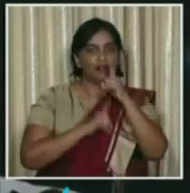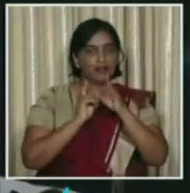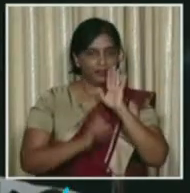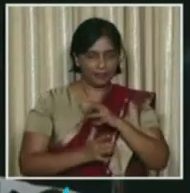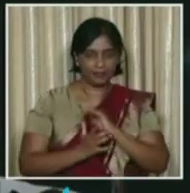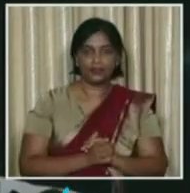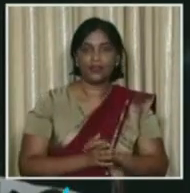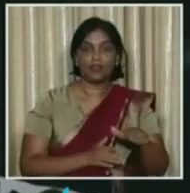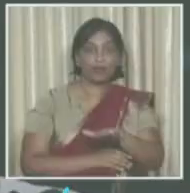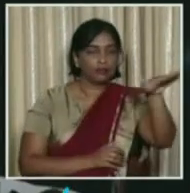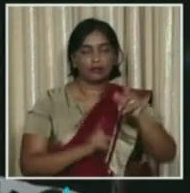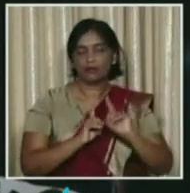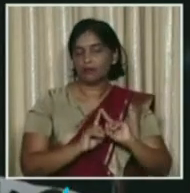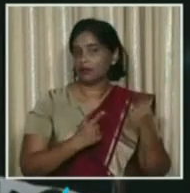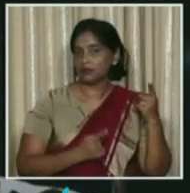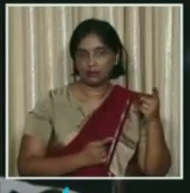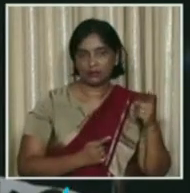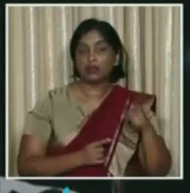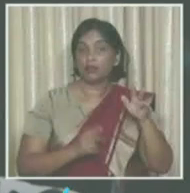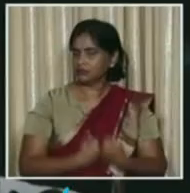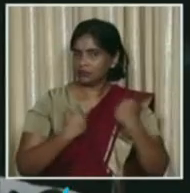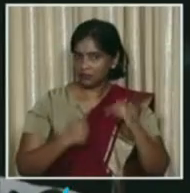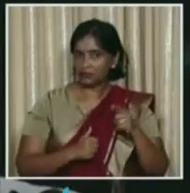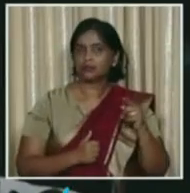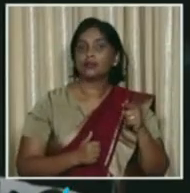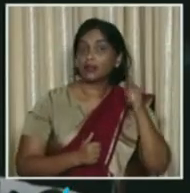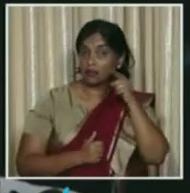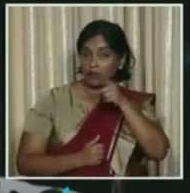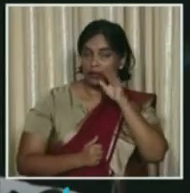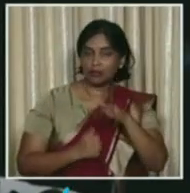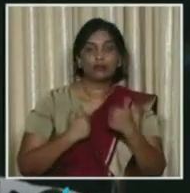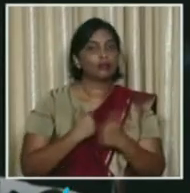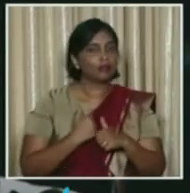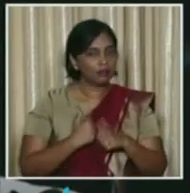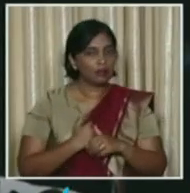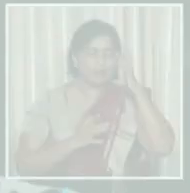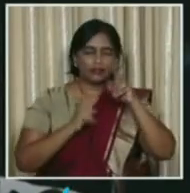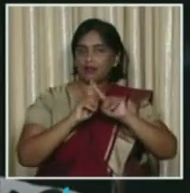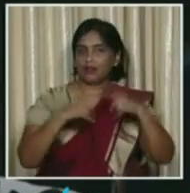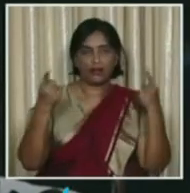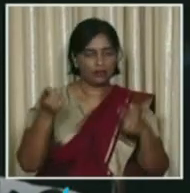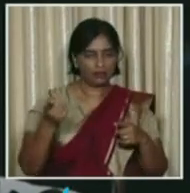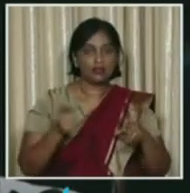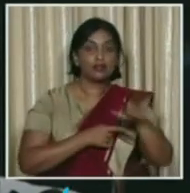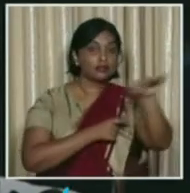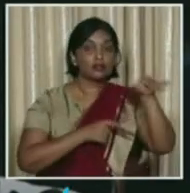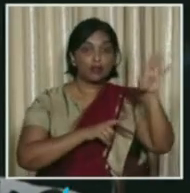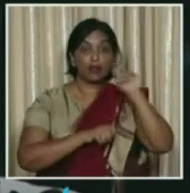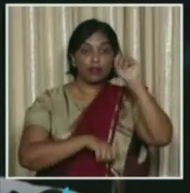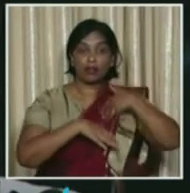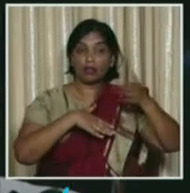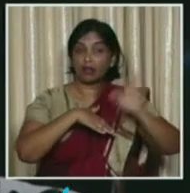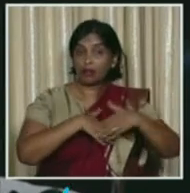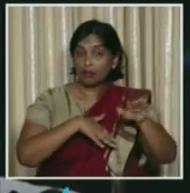go ahead with your question. පොළොවේ යථාර්ථය වෙන එකක්. ඒ නිසා මේ ගැටුම තිබෙන්නේ එතුමා විසින් සකස් කරගන්න ලද මනෝලෝකයක් සමාජයේ ජනතාව මුහුණ දී